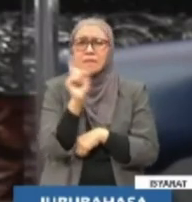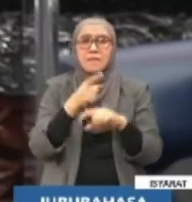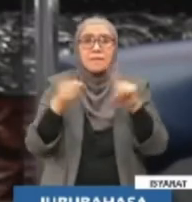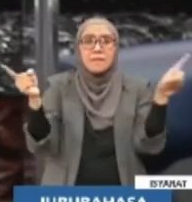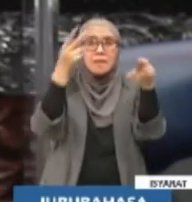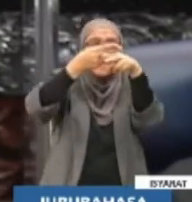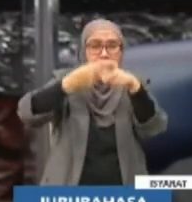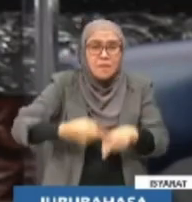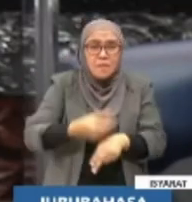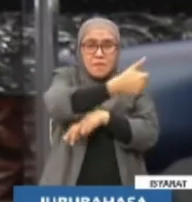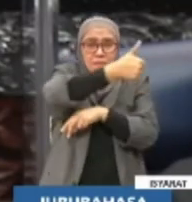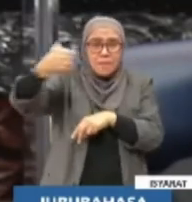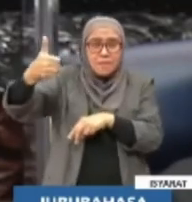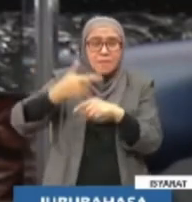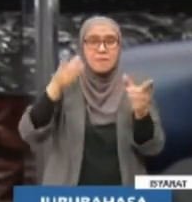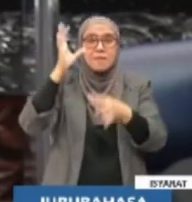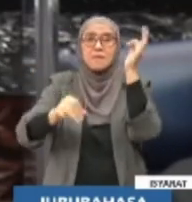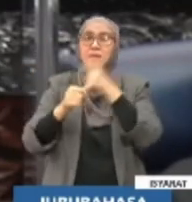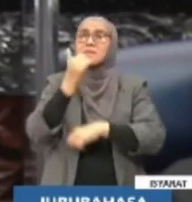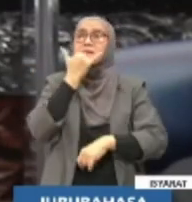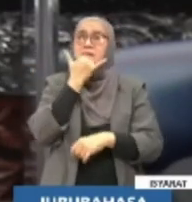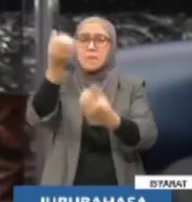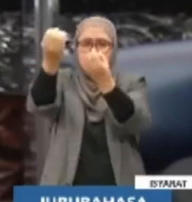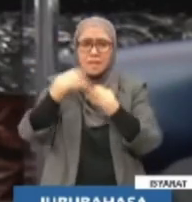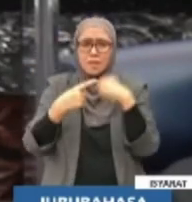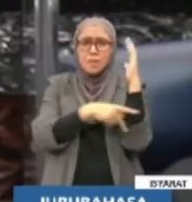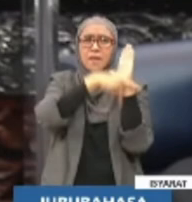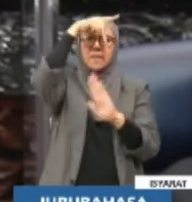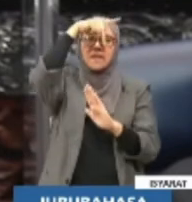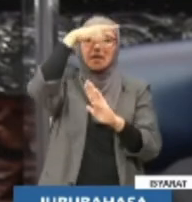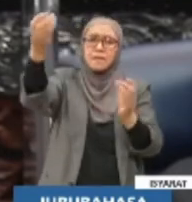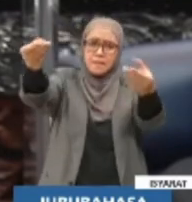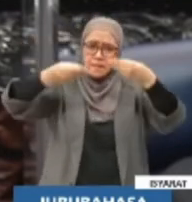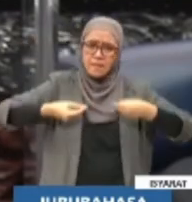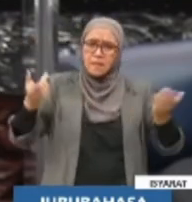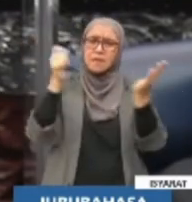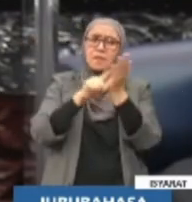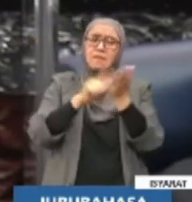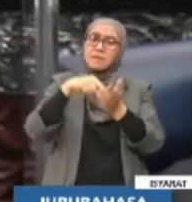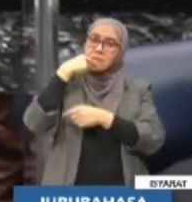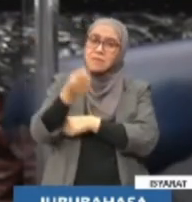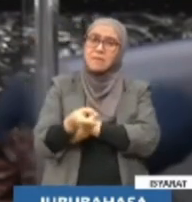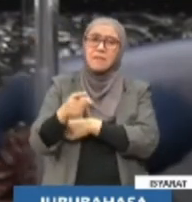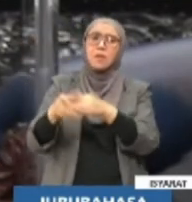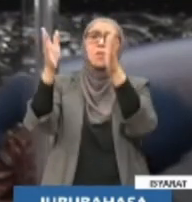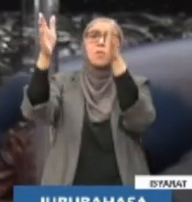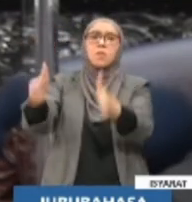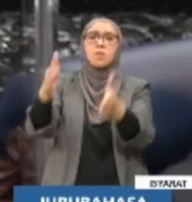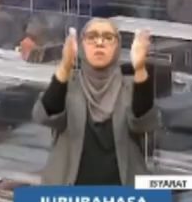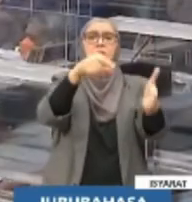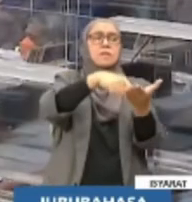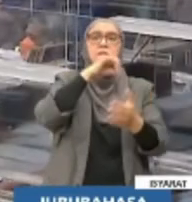pesawat karena mereka tidak salah beritahu parlemen bagi laporan beritahu bahwa mereka ini tidak salah